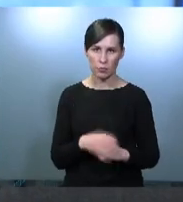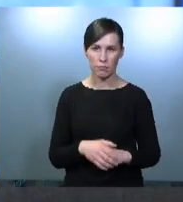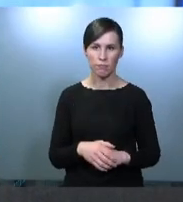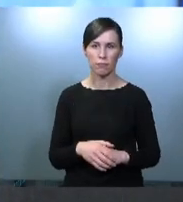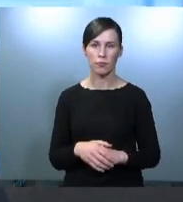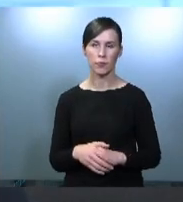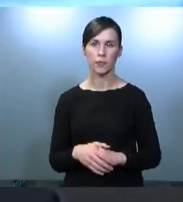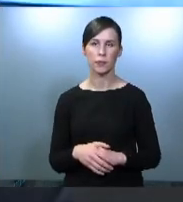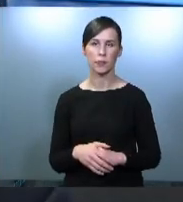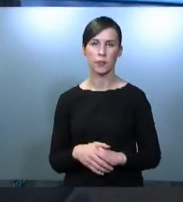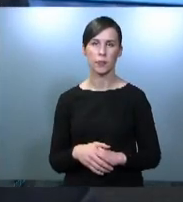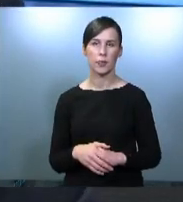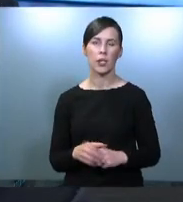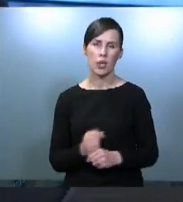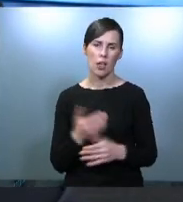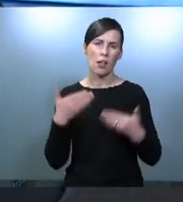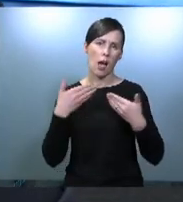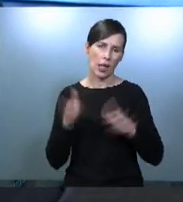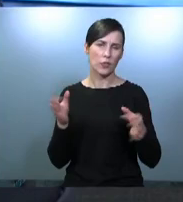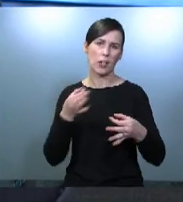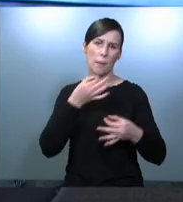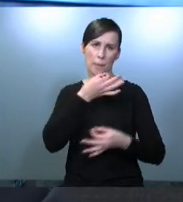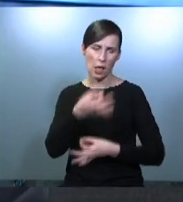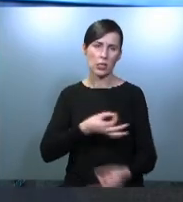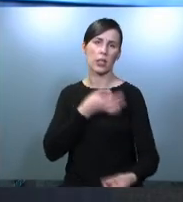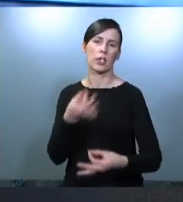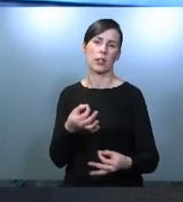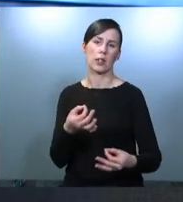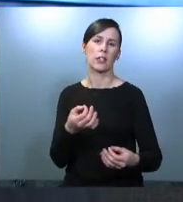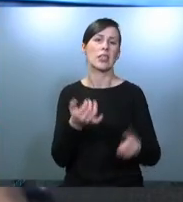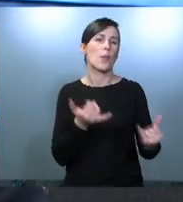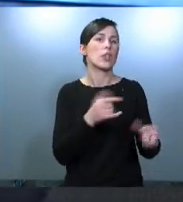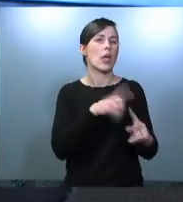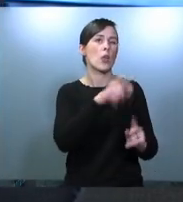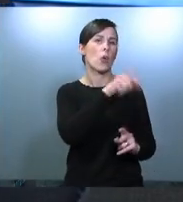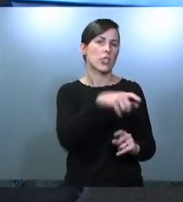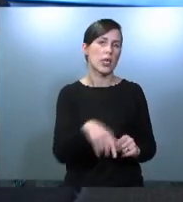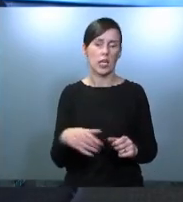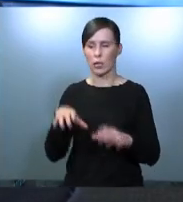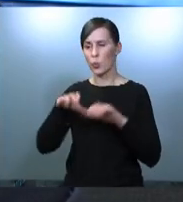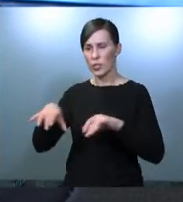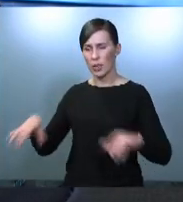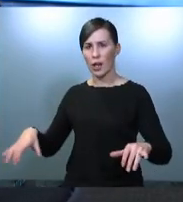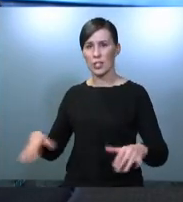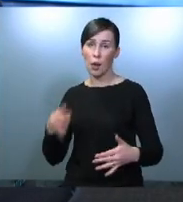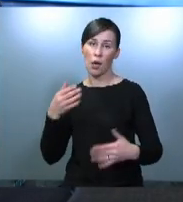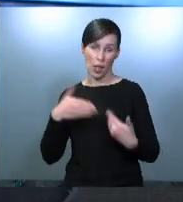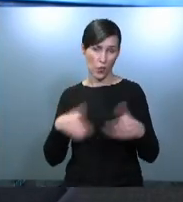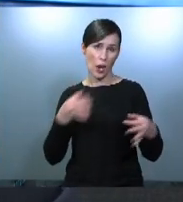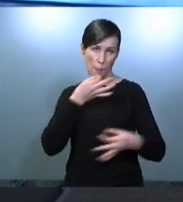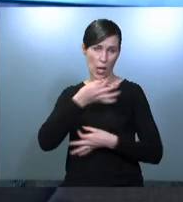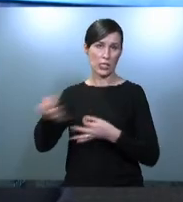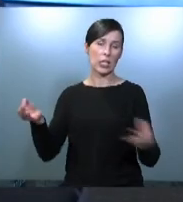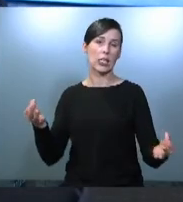ranką prie širdies ir pasakykim visi, ir esami tarybos nariai, ir visa administracija, nebuvo sudirbta taip, kaip